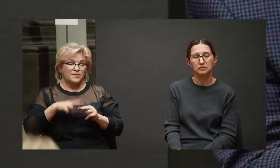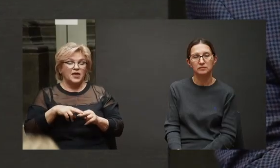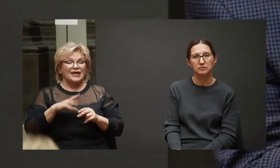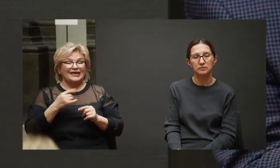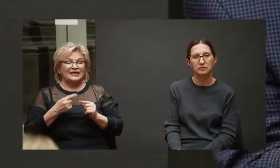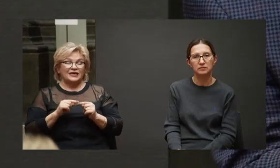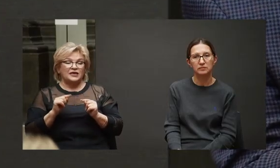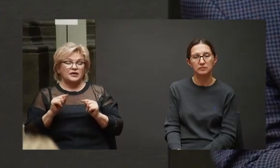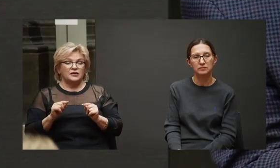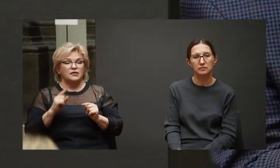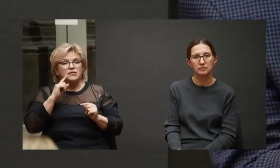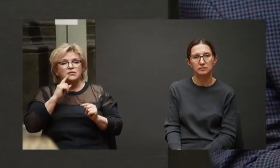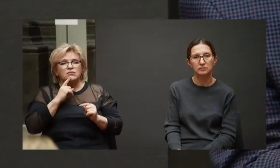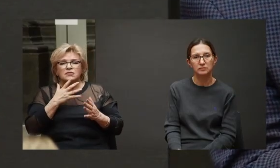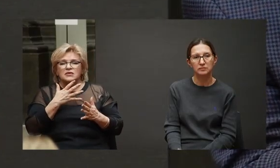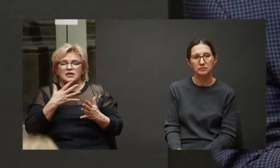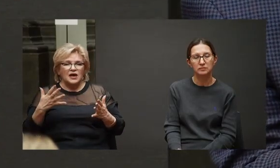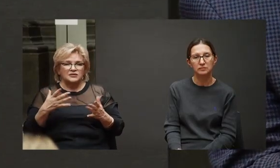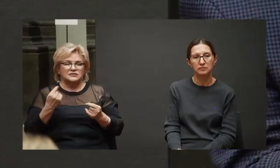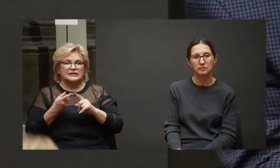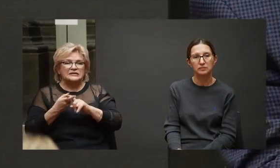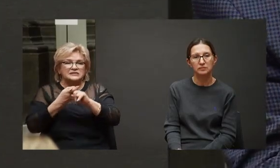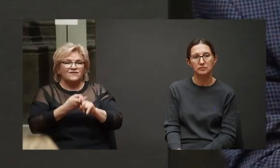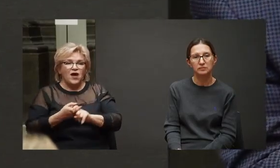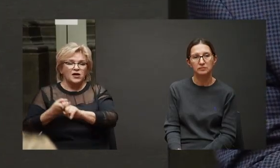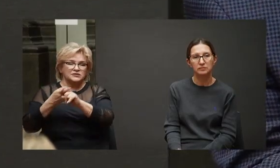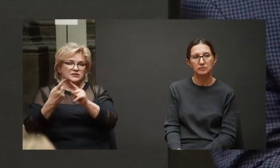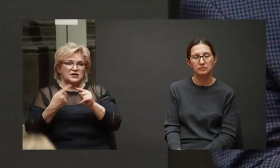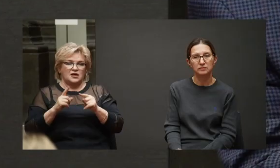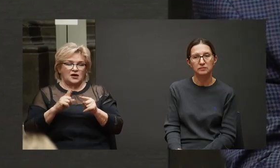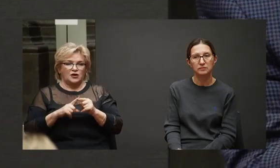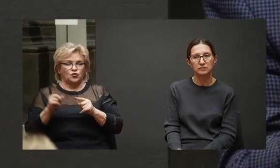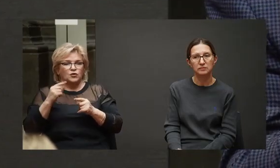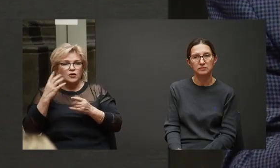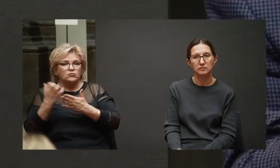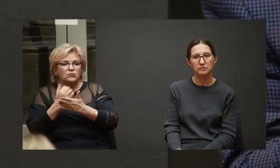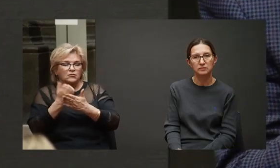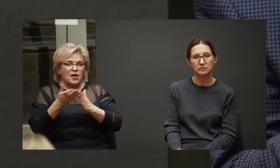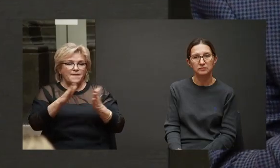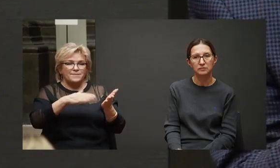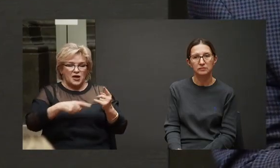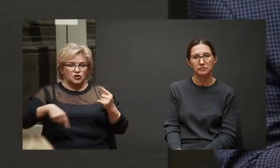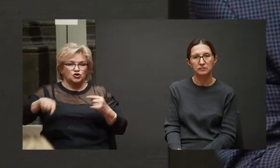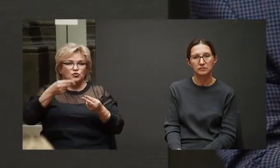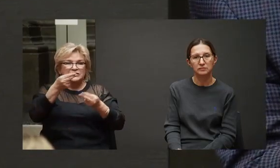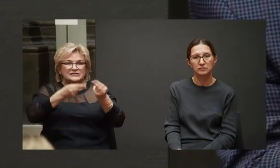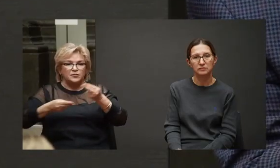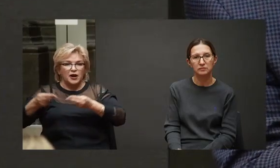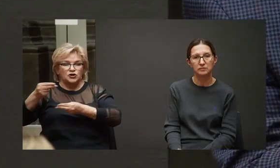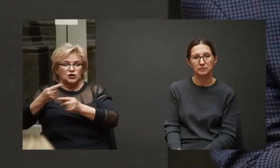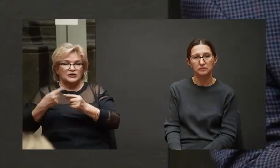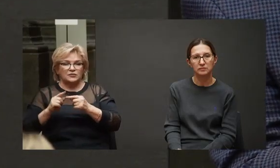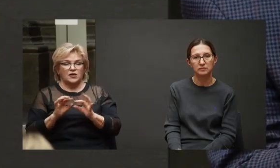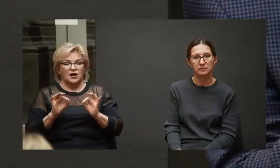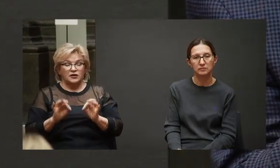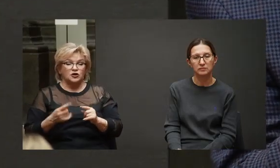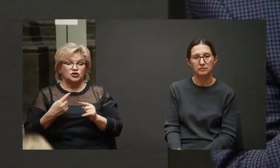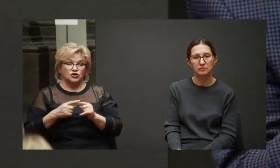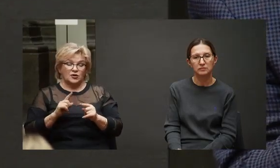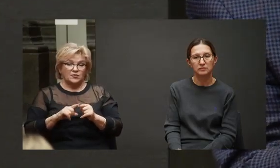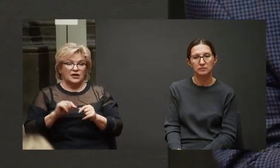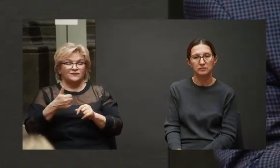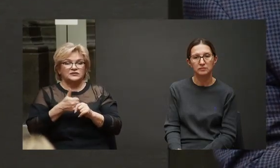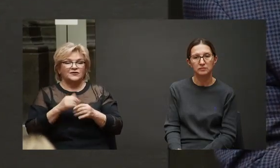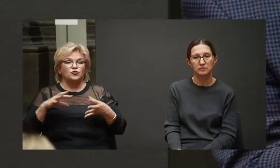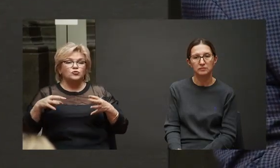те неясные связи, которые он устанавливал между этими изображениями, они, конечно, были основным